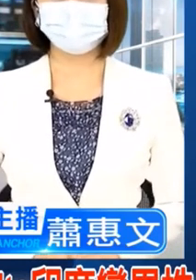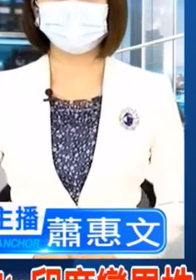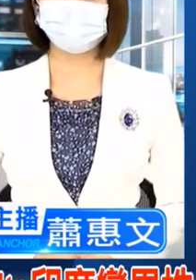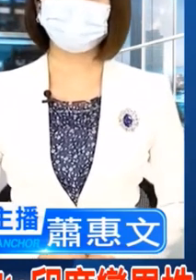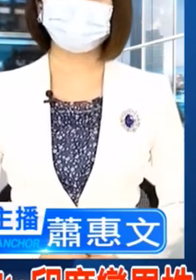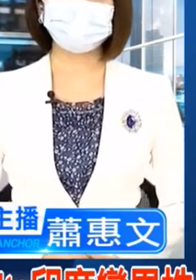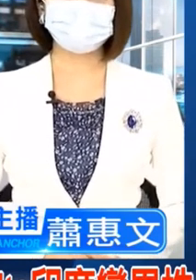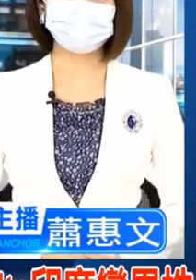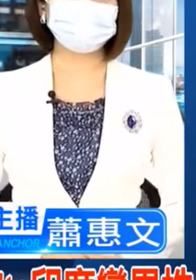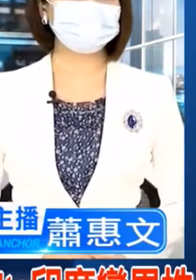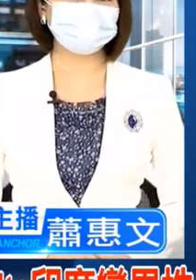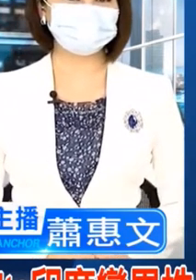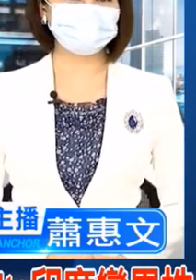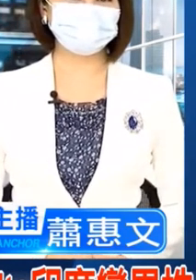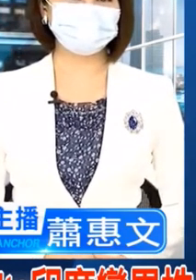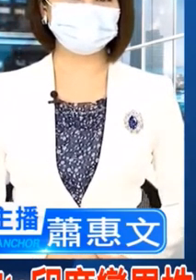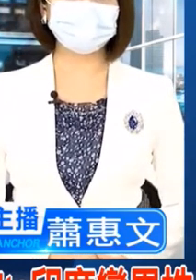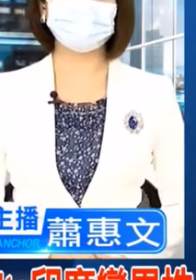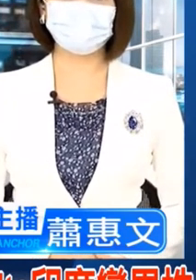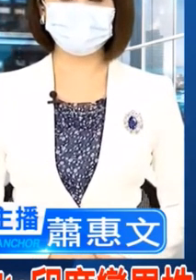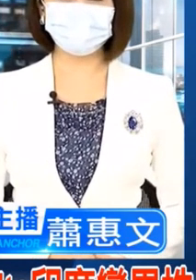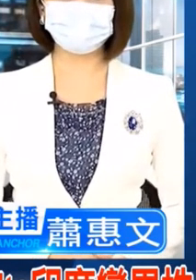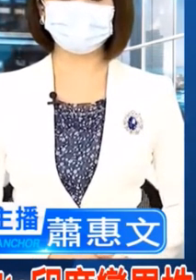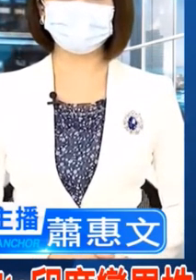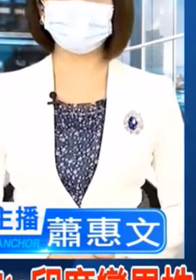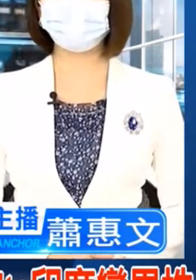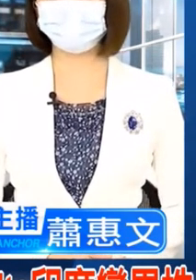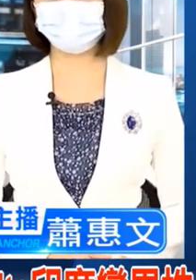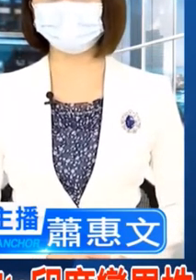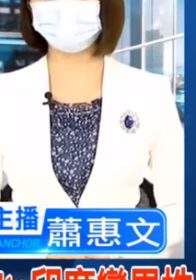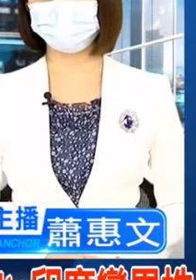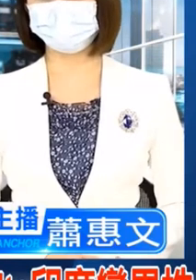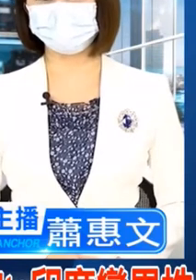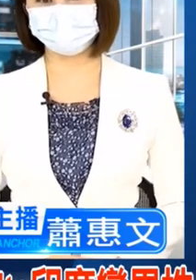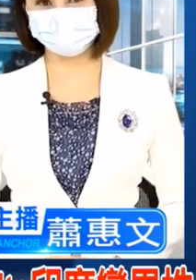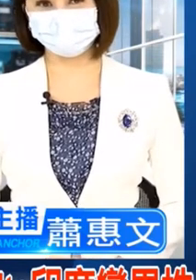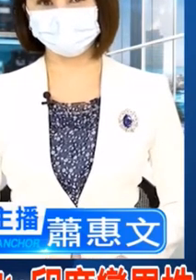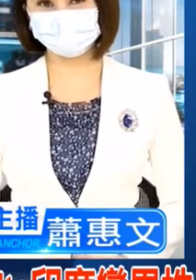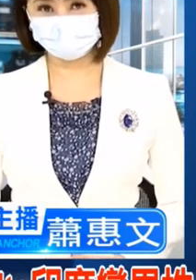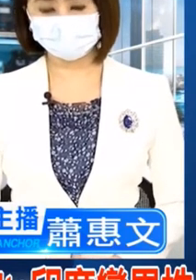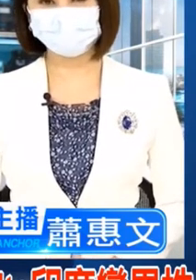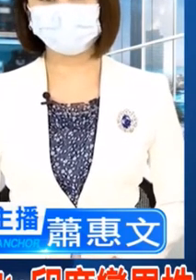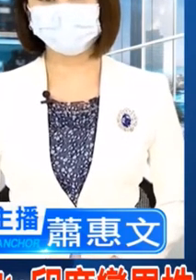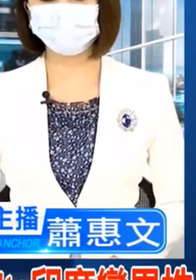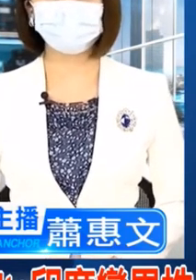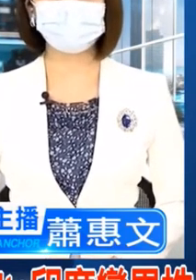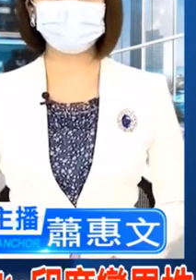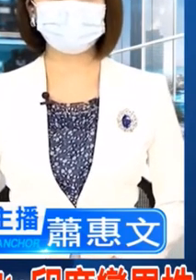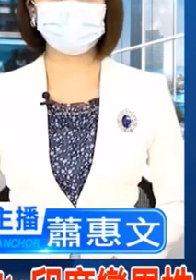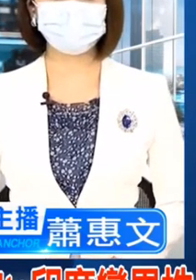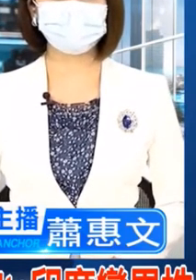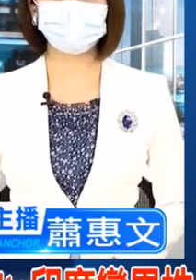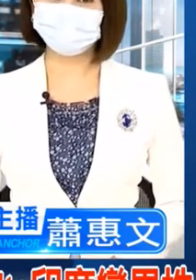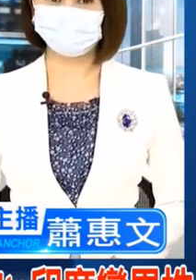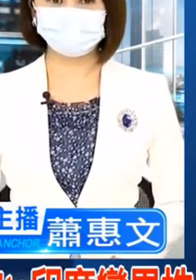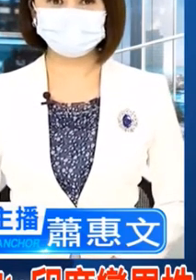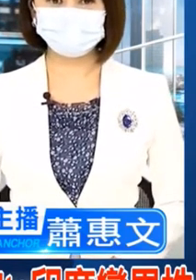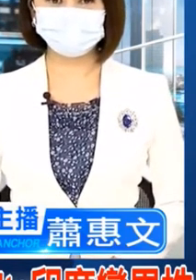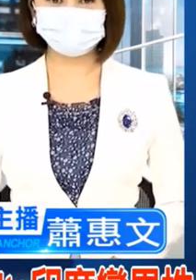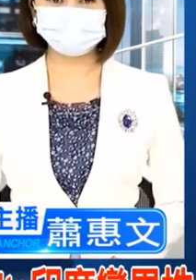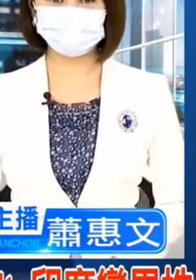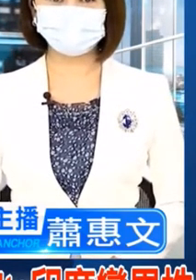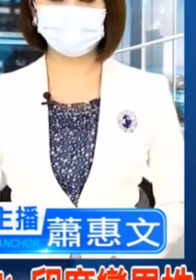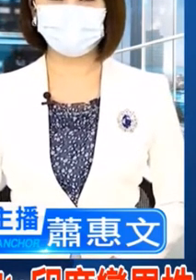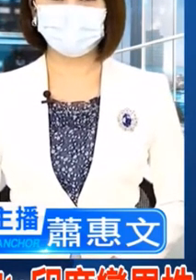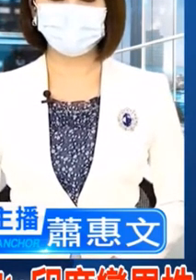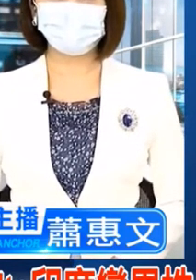孙，病毒基因定序出炉，他们感染的是 Delta 印度变异株病毒。中央疫情指挥中心指挥官陈时